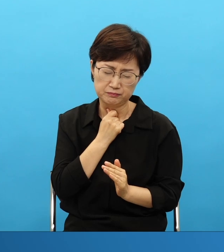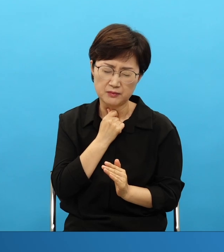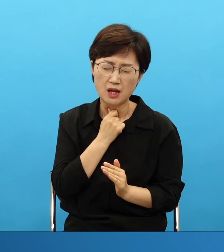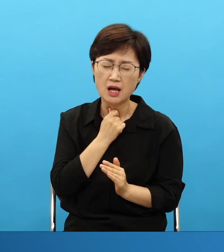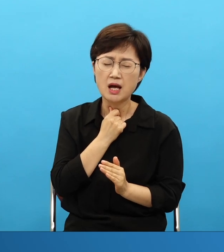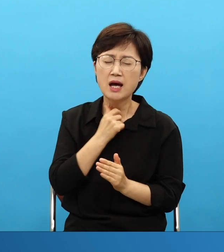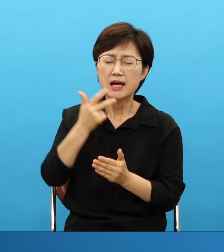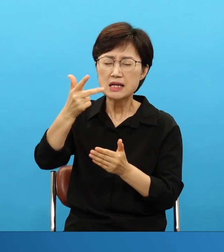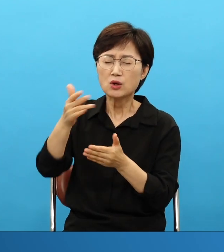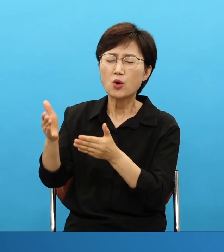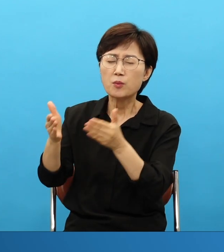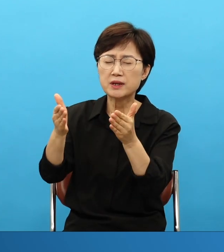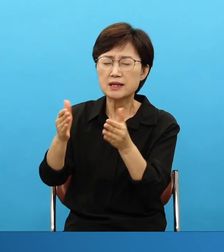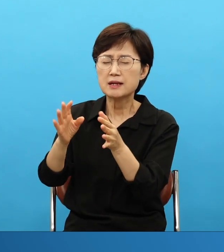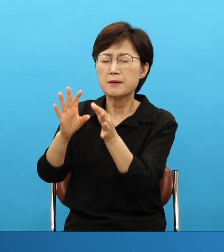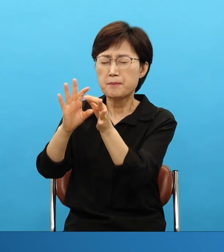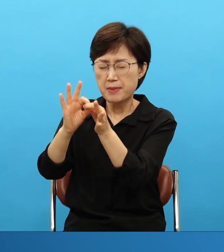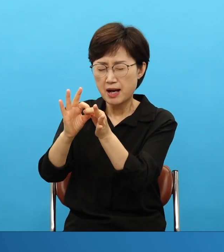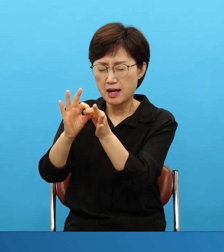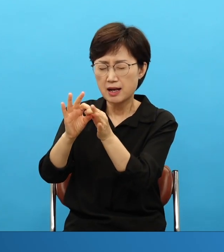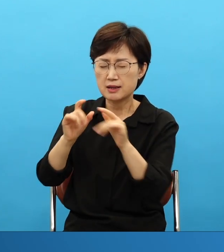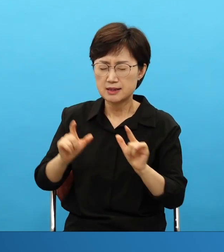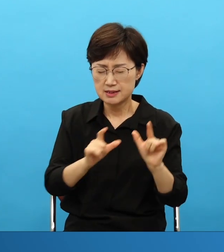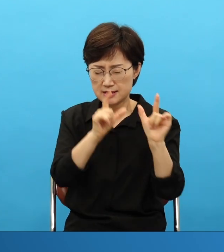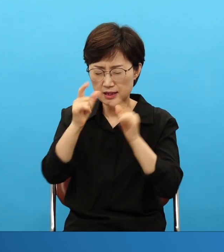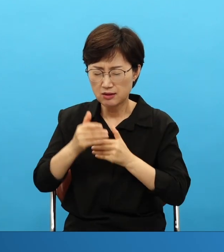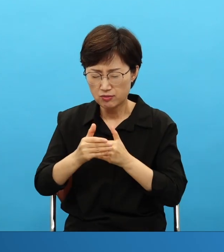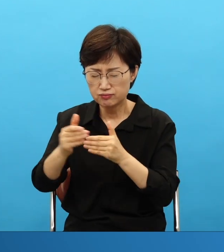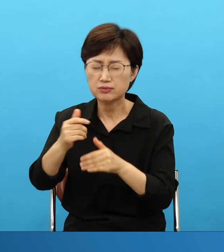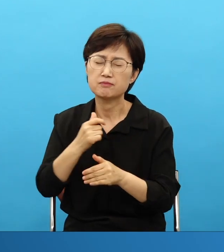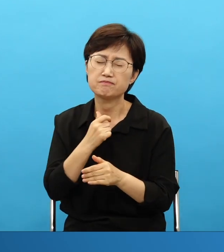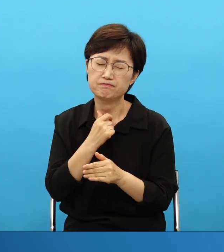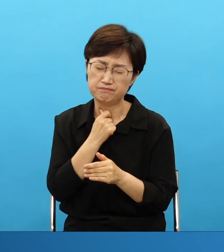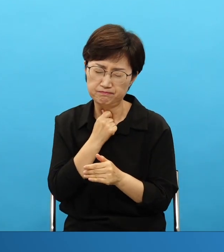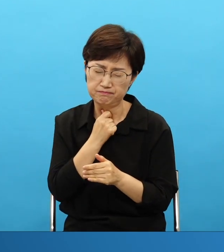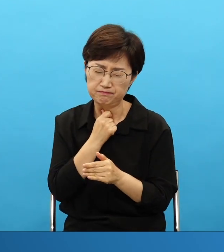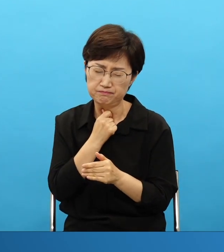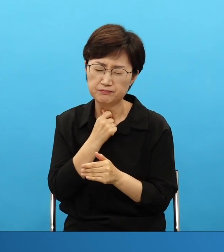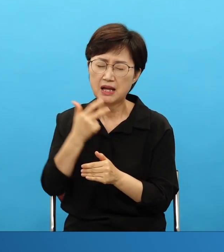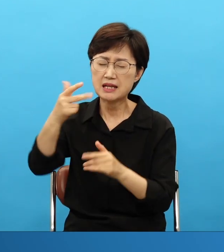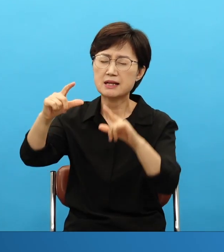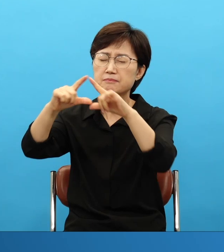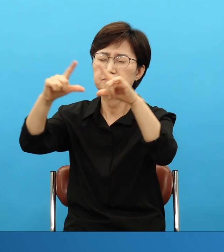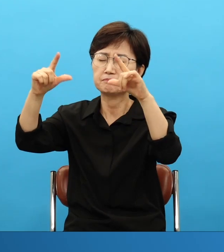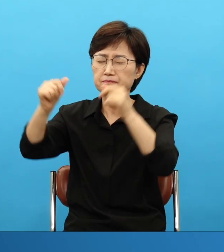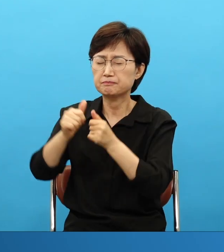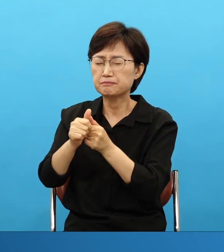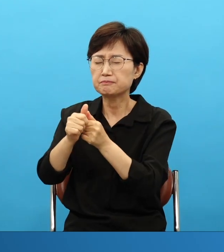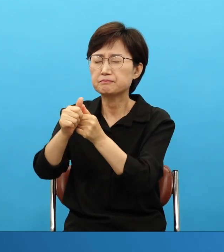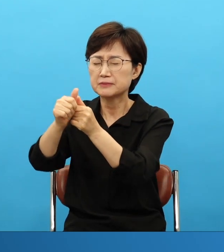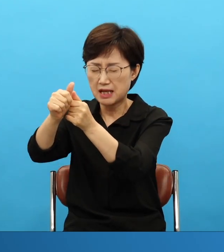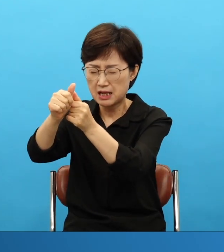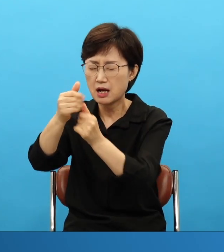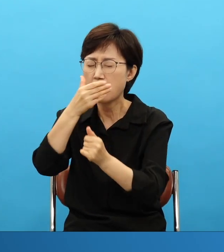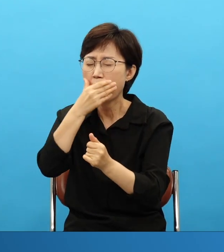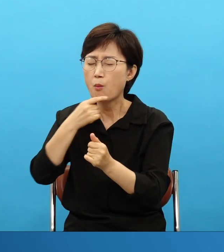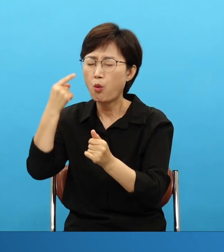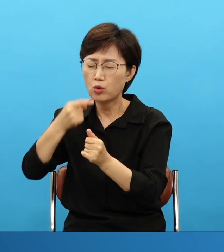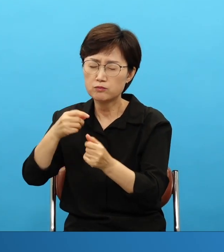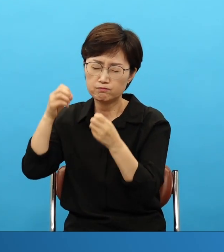일정을게 하시며 한 산을 길일이를 따라가게 하시니 감사합니다